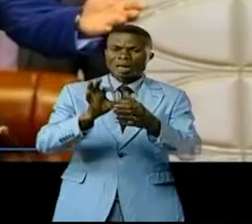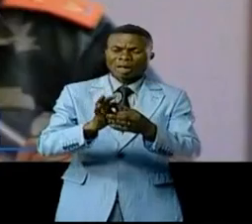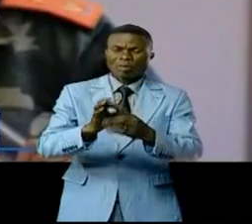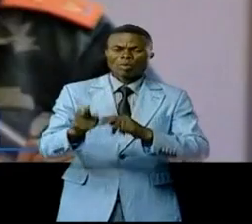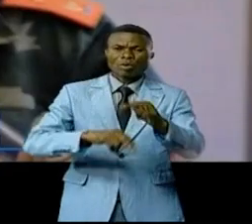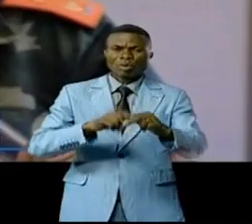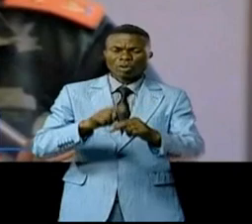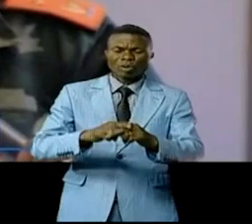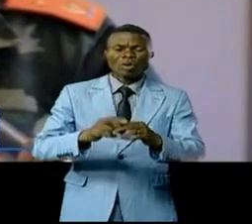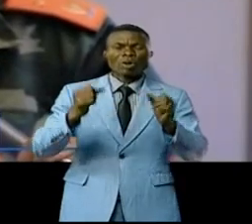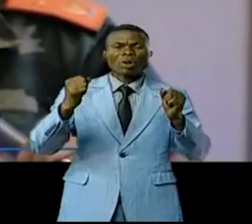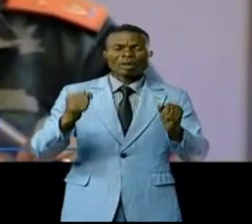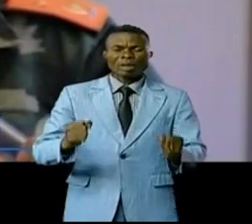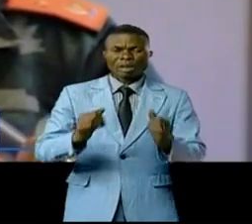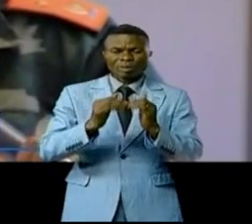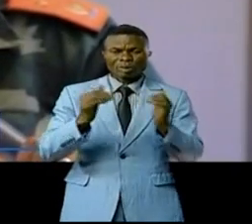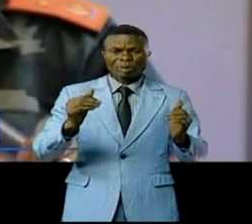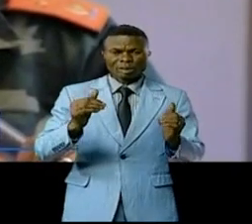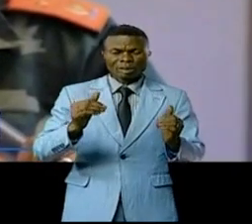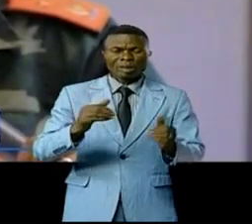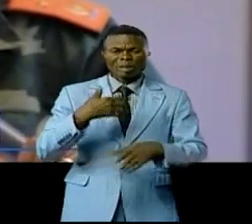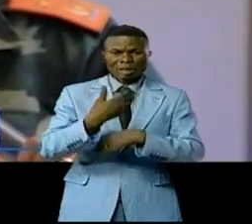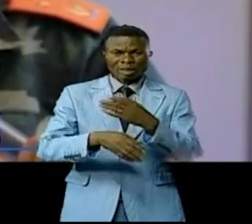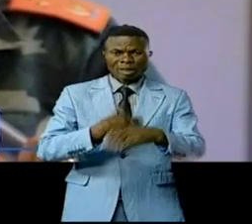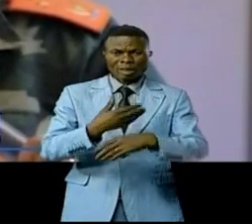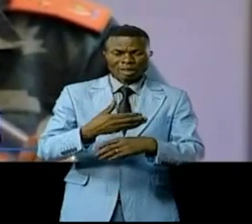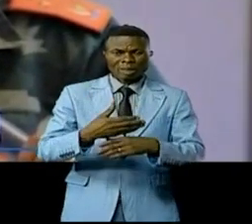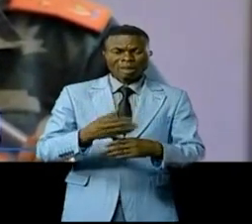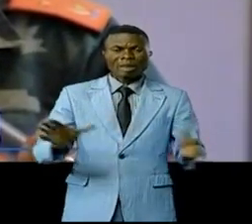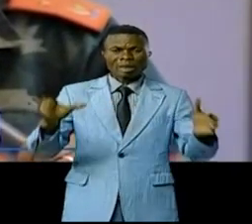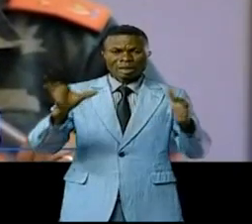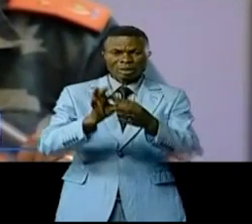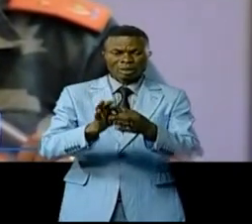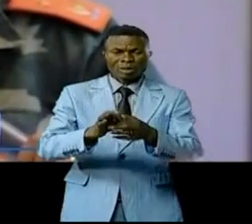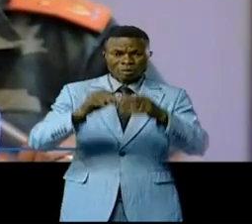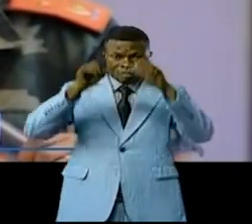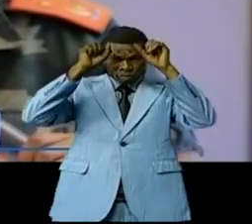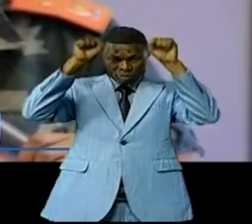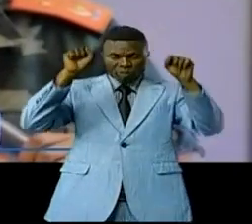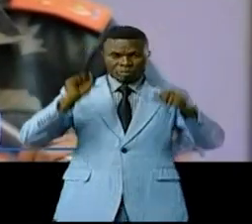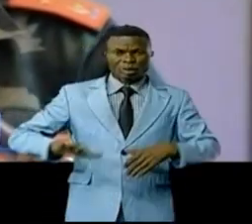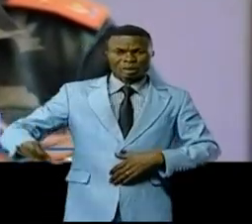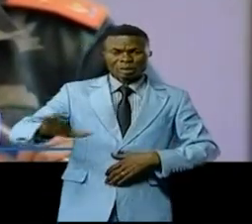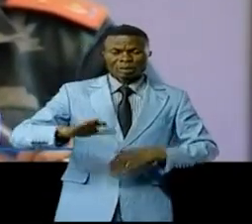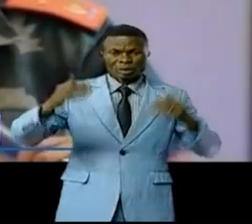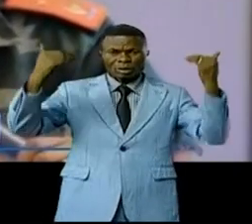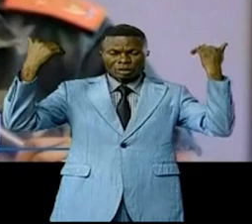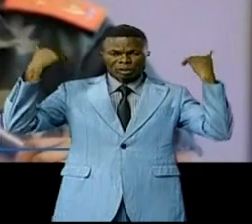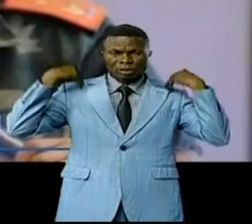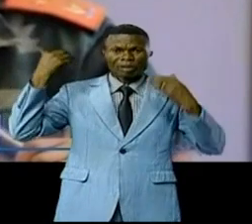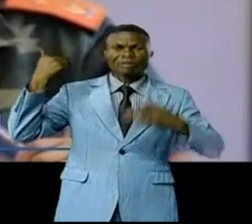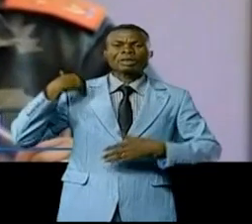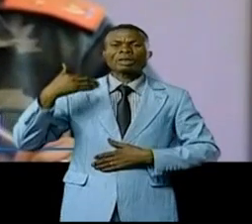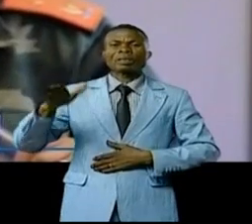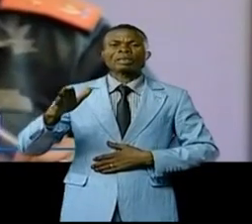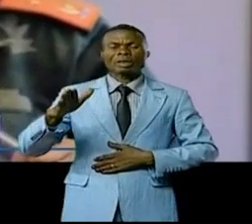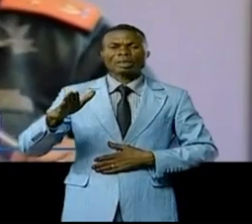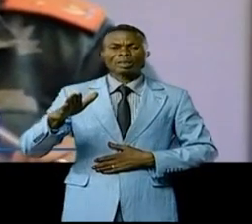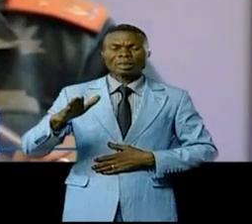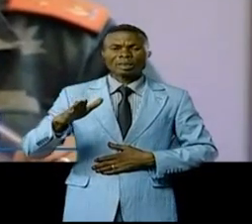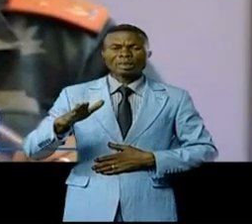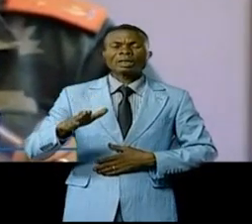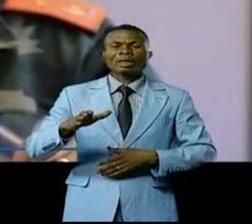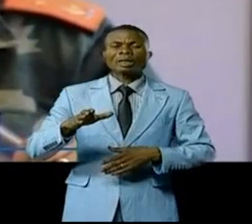et la stabilisation. C'est dans la réalisation de cette vision que le président de la République, chef de l'État, a